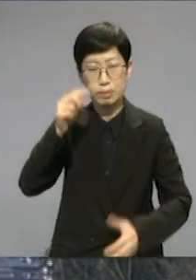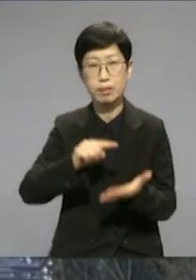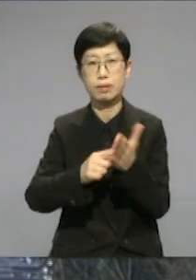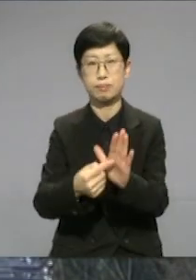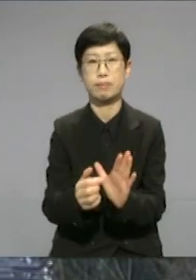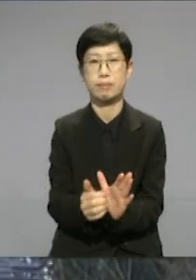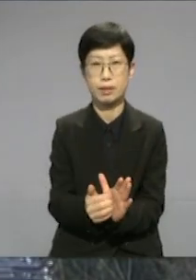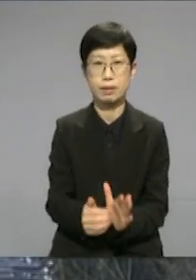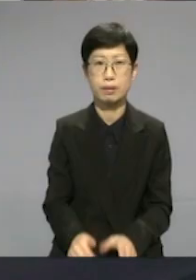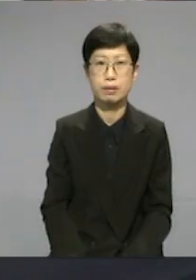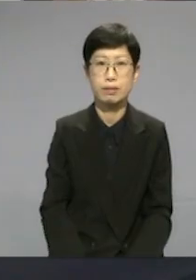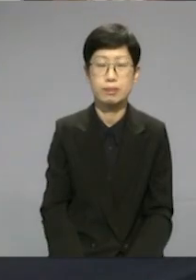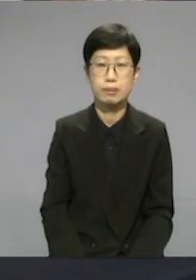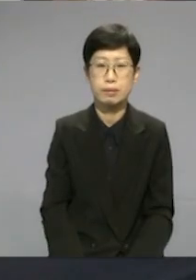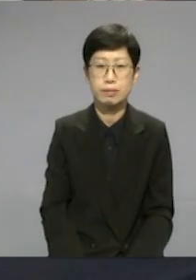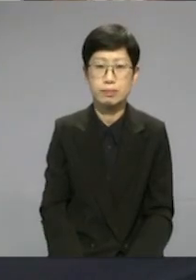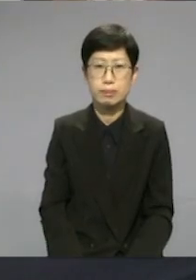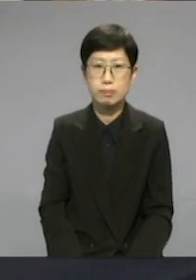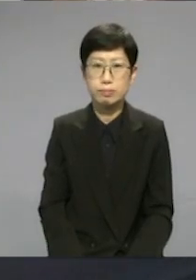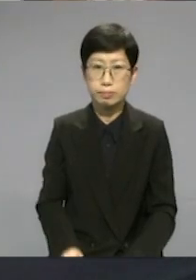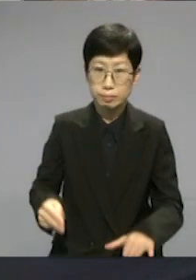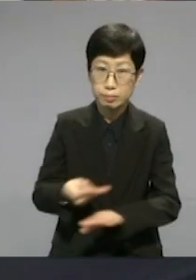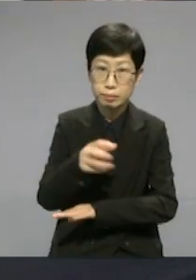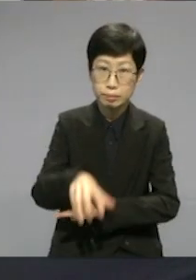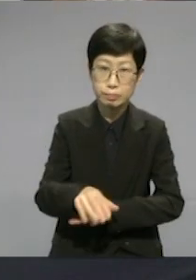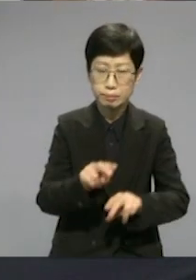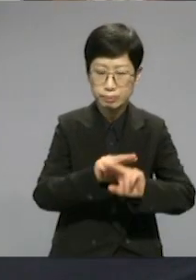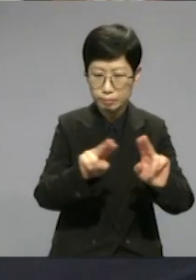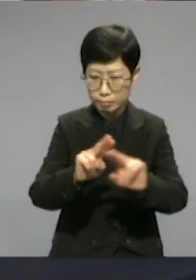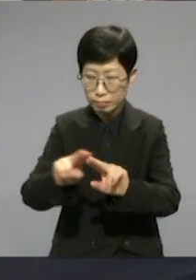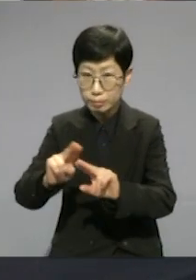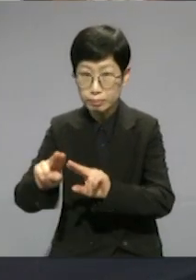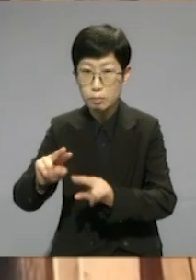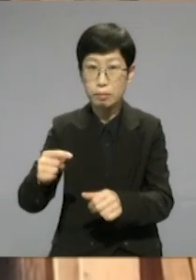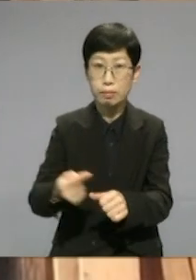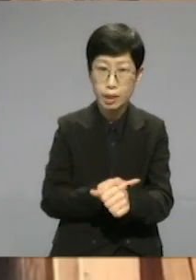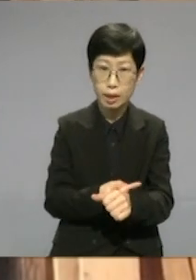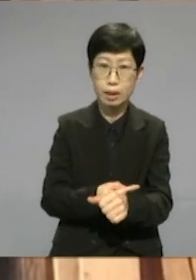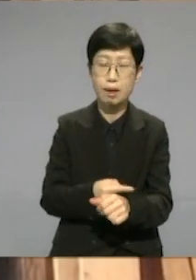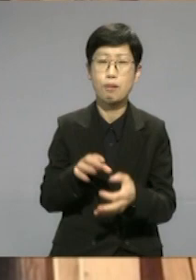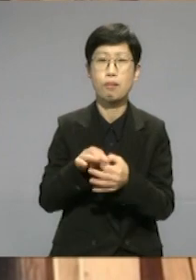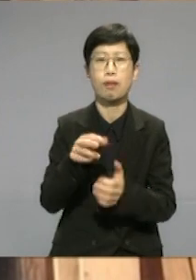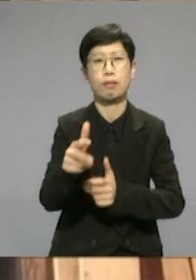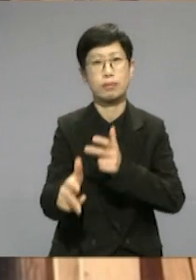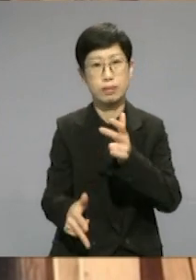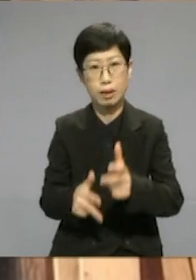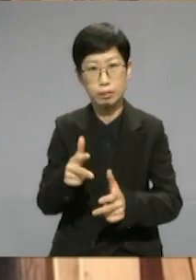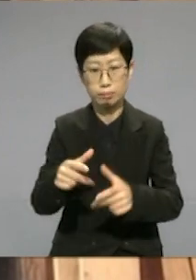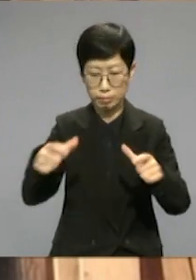분석했습니다. 잇따른 스키장 폐쇄는 관련 산업과 지역 경제에도